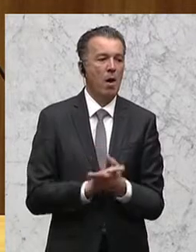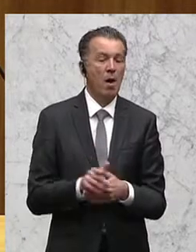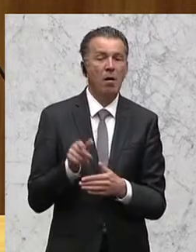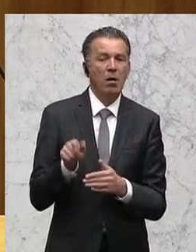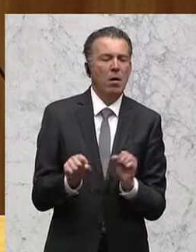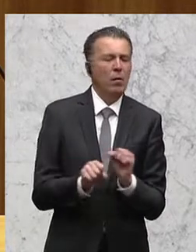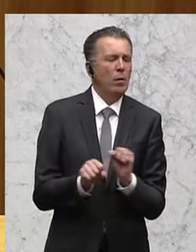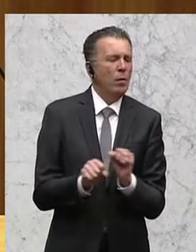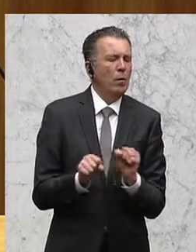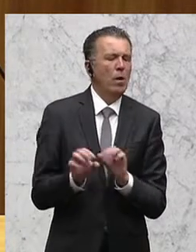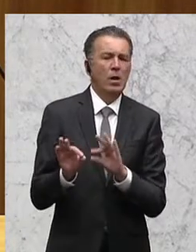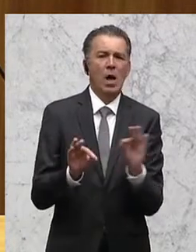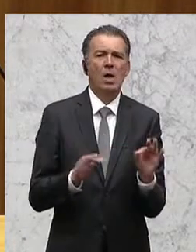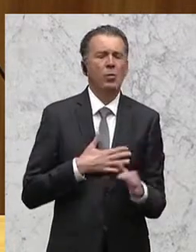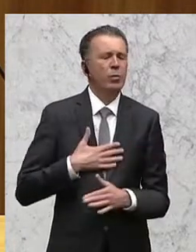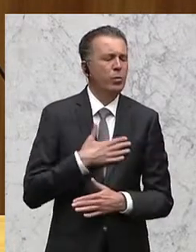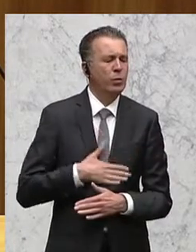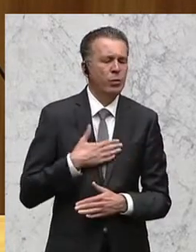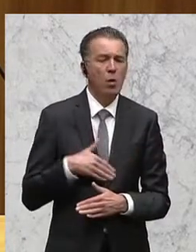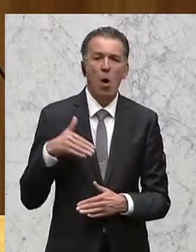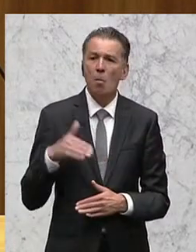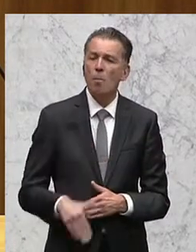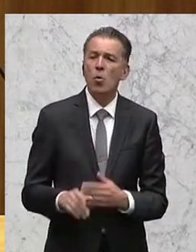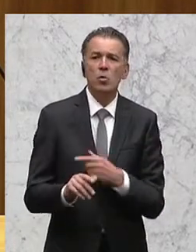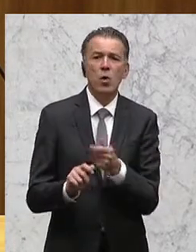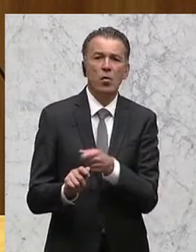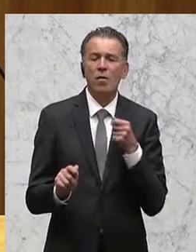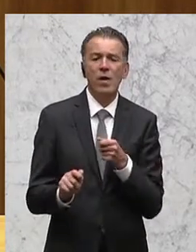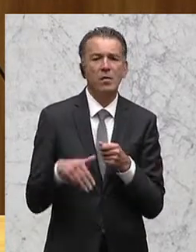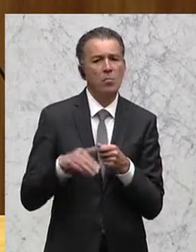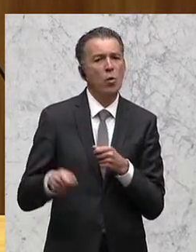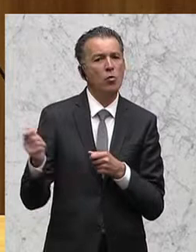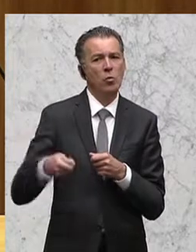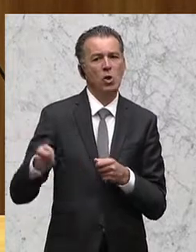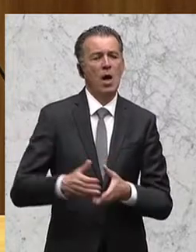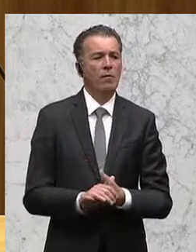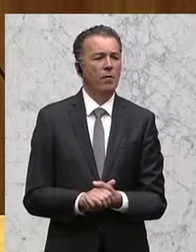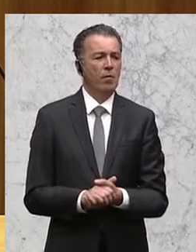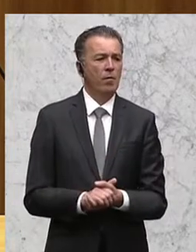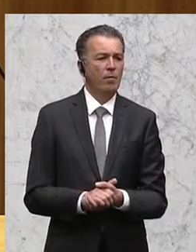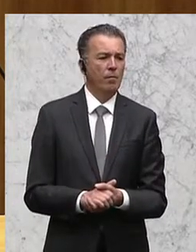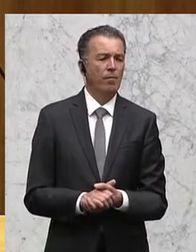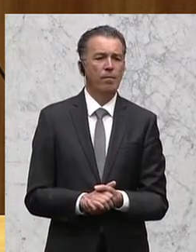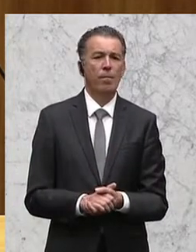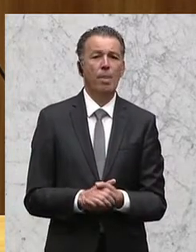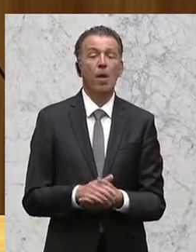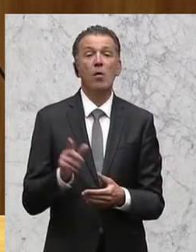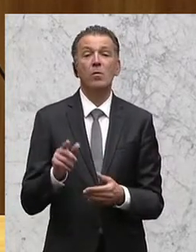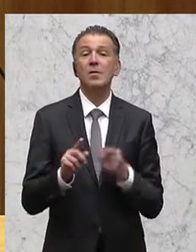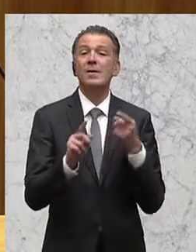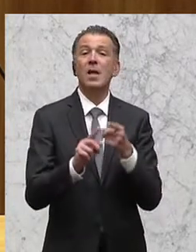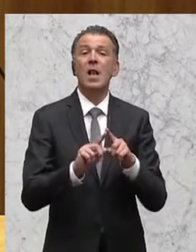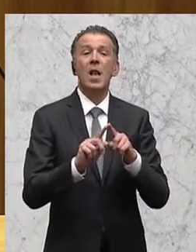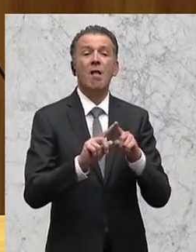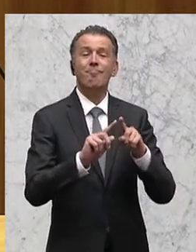gräueltaten diese abscheulichen taten müssen konsequenzen haben ganz einfach unfertiges in anderen teilen der welt zu verhindern